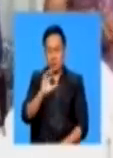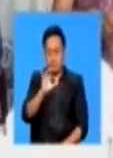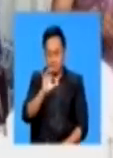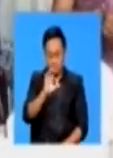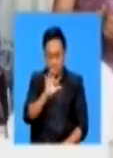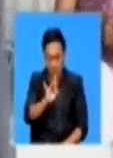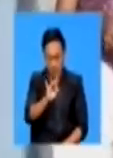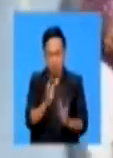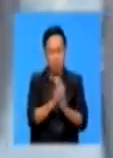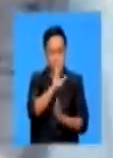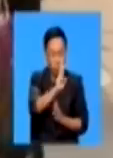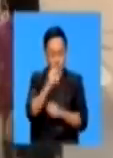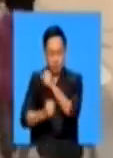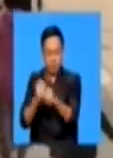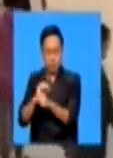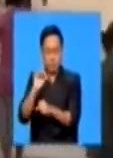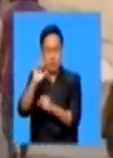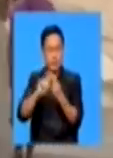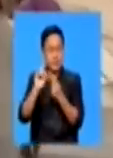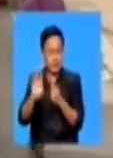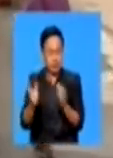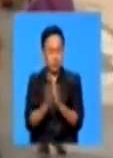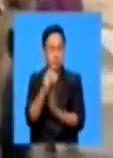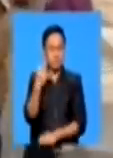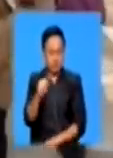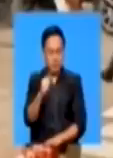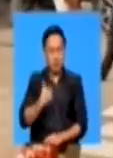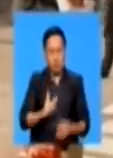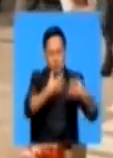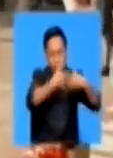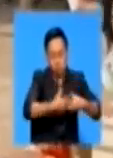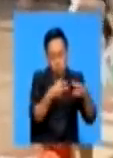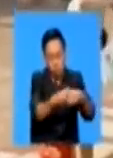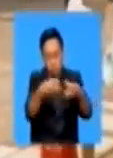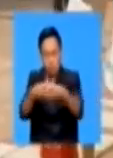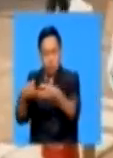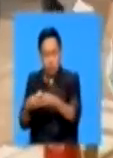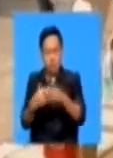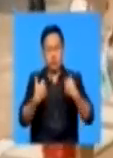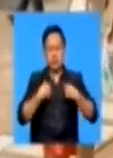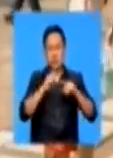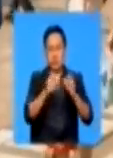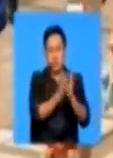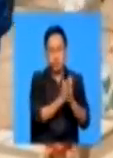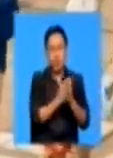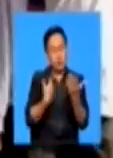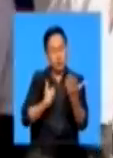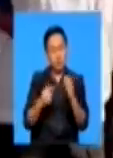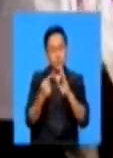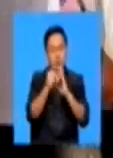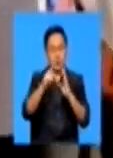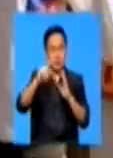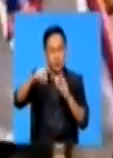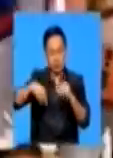แต่อันนั้นก็เป็นอีกกิจกรรมหนึ่งเหมือนกันนะครับอาจจะเกิดทั้งในเขตเศรษฐกิจพิเศษก็ได้หรือนอกเขตก็ได้ในตรง